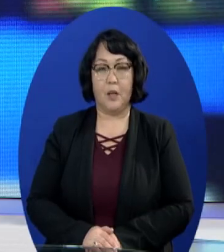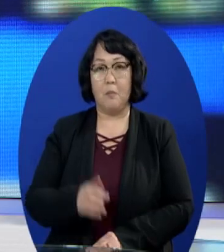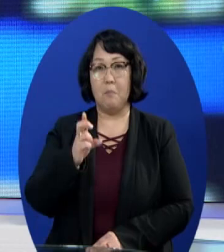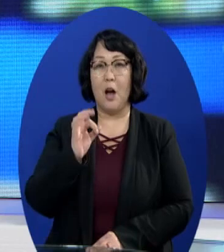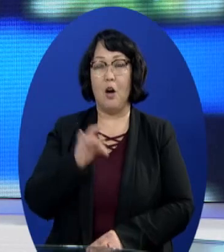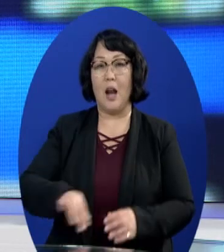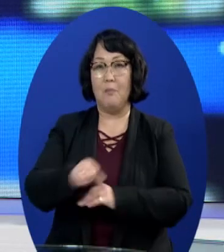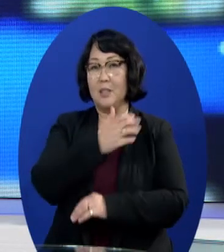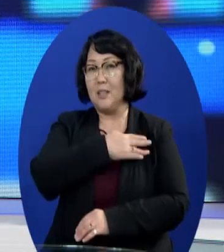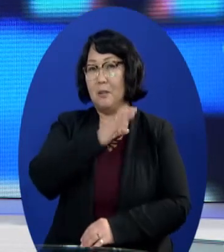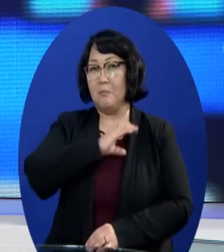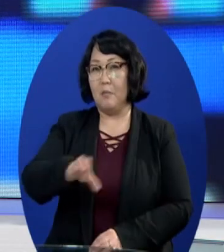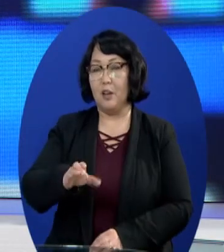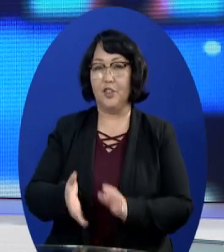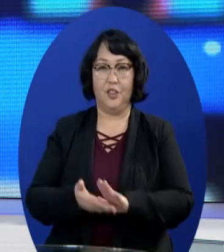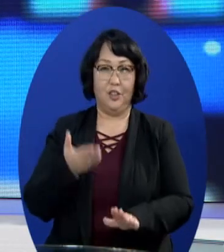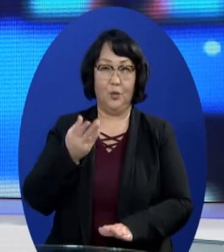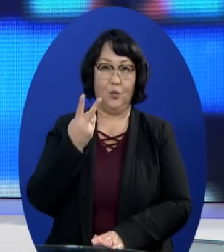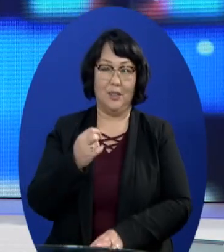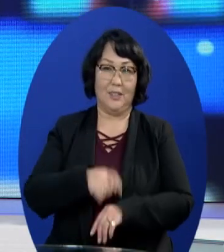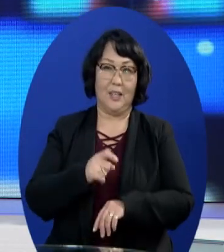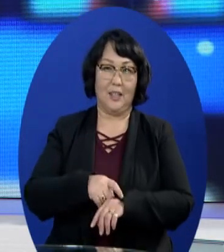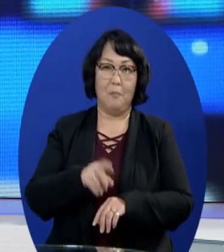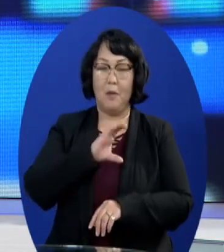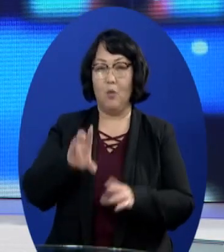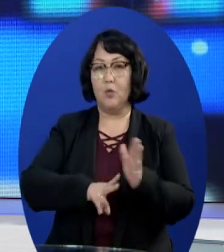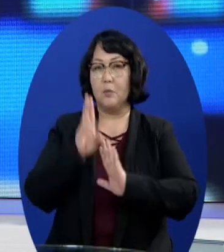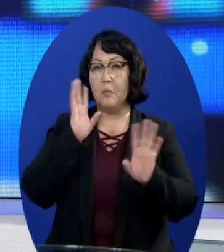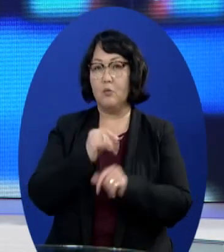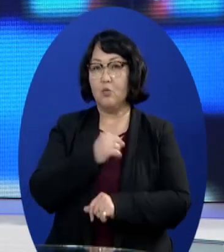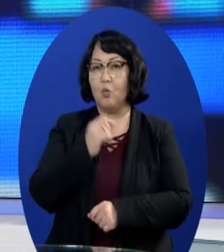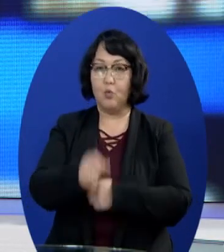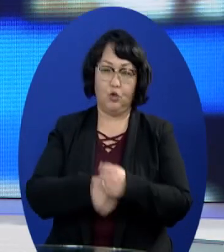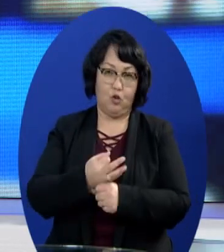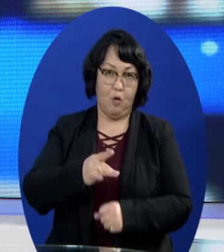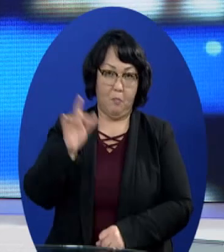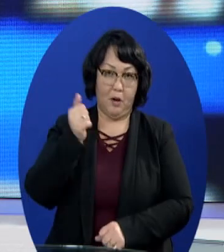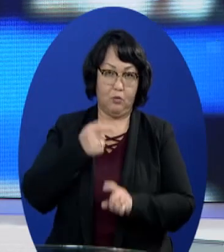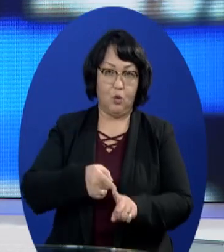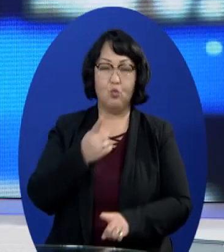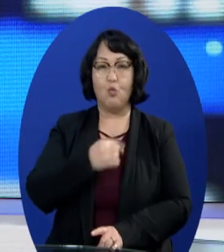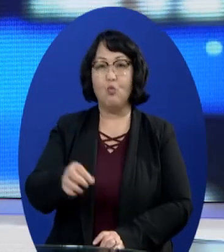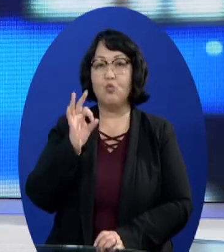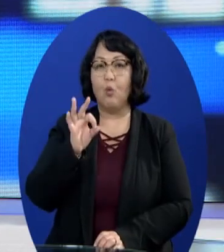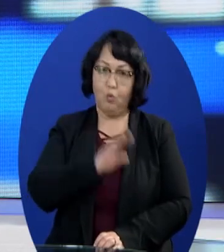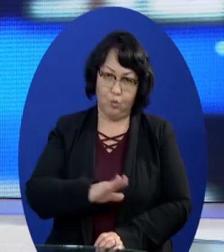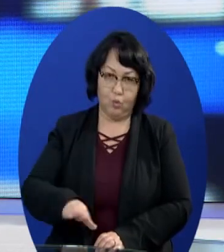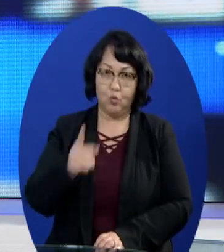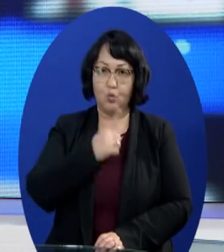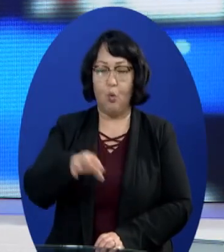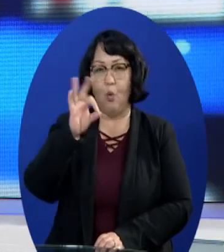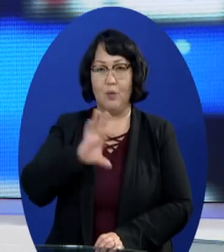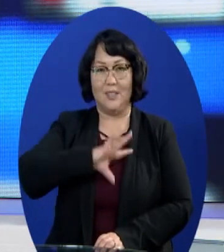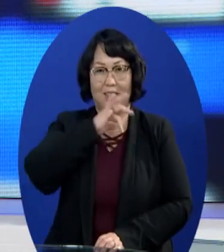Баянгар аймгийн цагдаагийн газраас орчин цагийн цагдаагийн байгууллага үүсэн байгуулагдсны 100 жилийн ойг өгтөж 100 зөв хөөхөд 100% сэтгэл